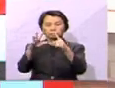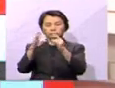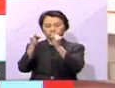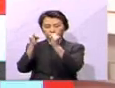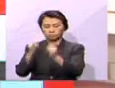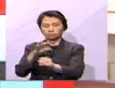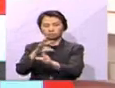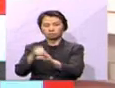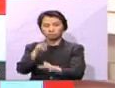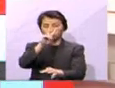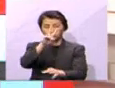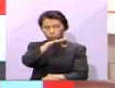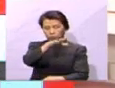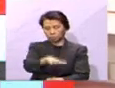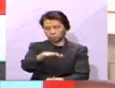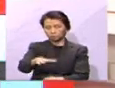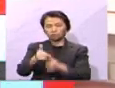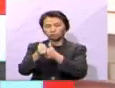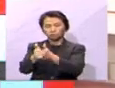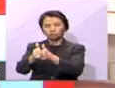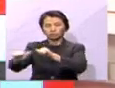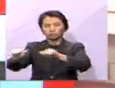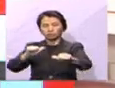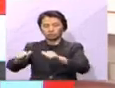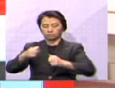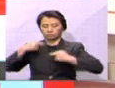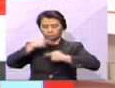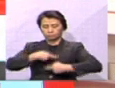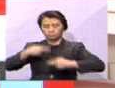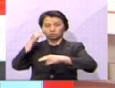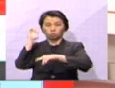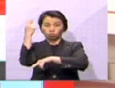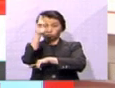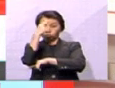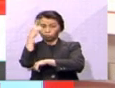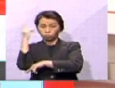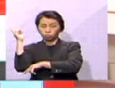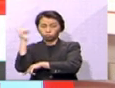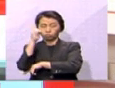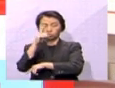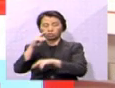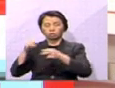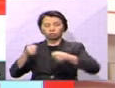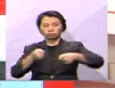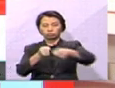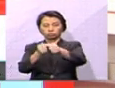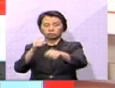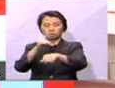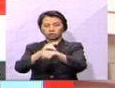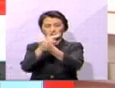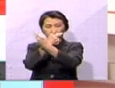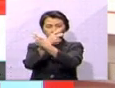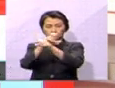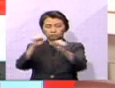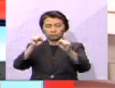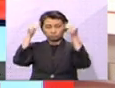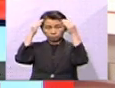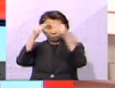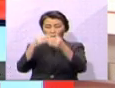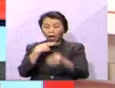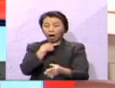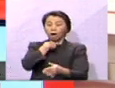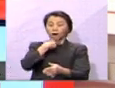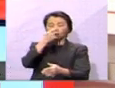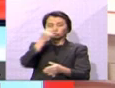individu termasuk dua kanak-kanak yang mengikuti aktiviti rekreasi di hutan pasir berekit sungai kecau di lipis Pahang yang terkandas